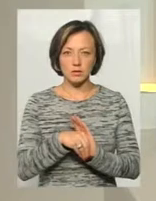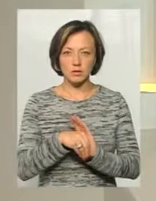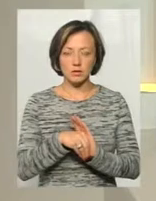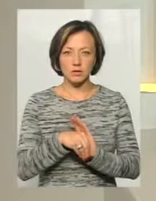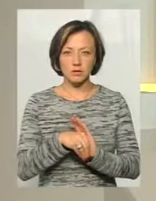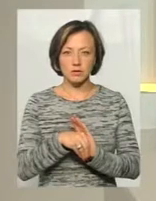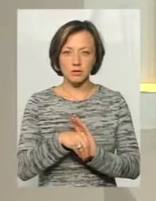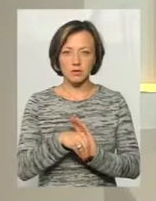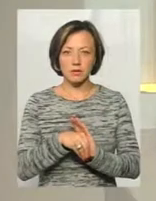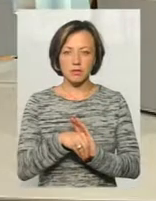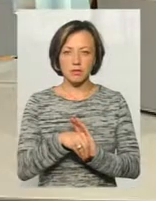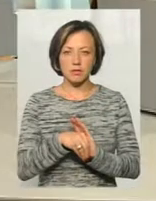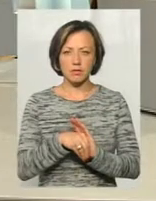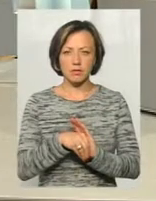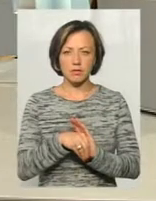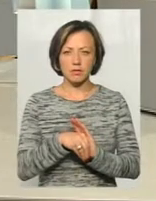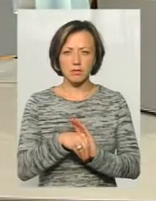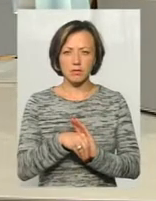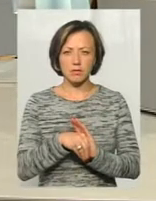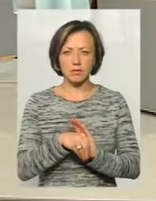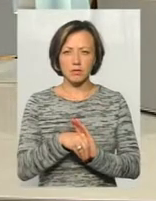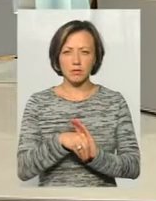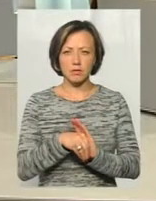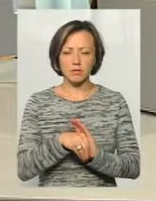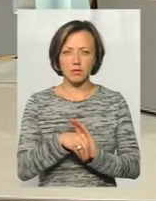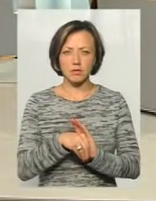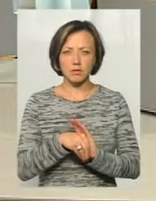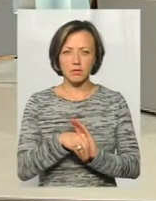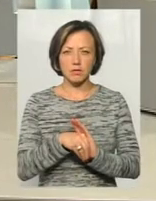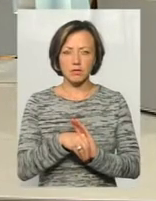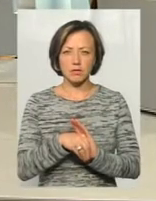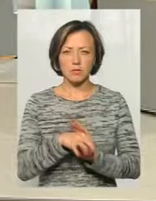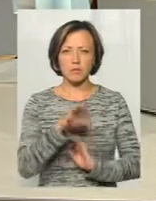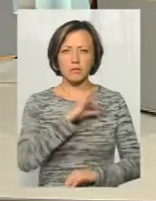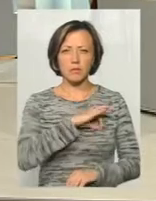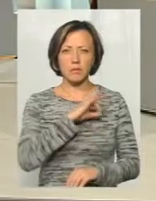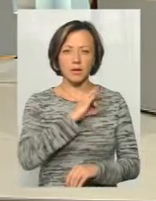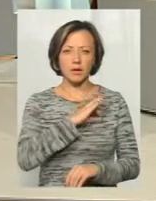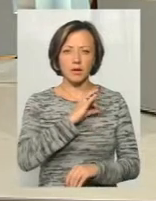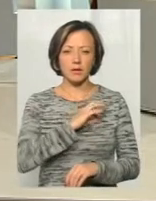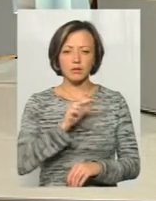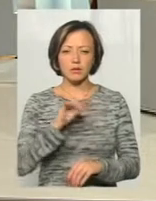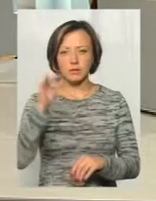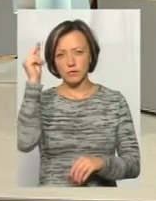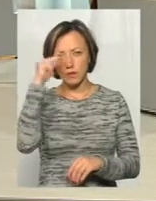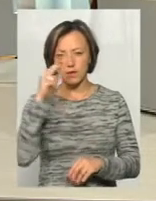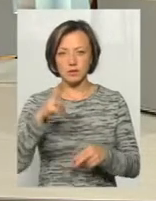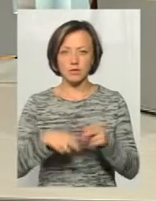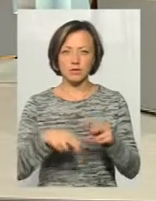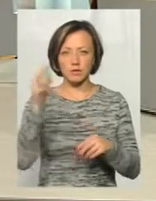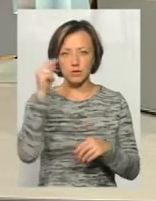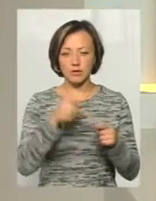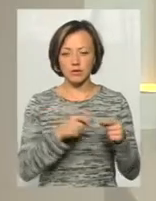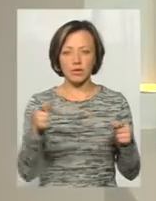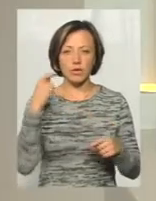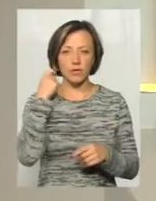само пільговиків? Ой, з якого віку там, на які спеціальні навчаються, чи по закінченню навчання, і до якого